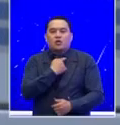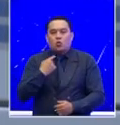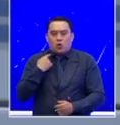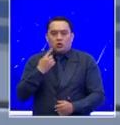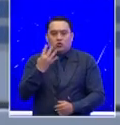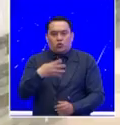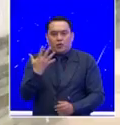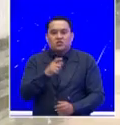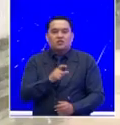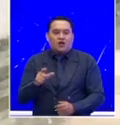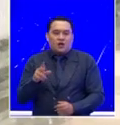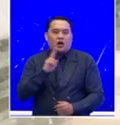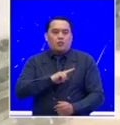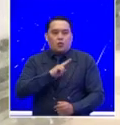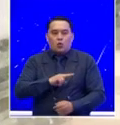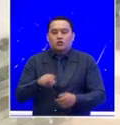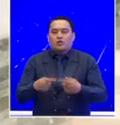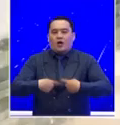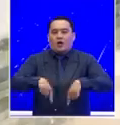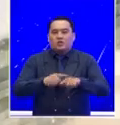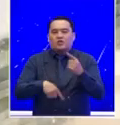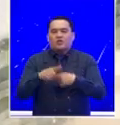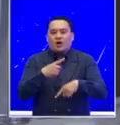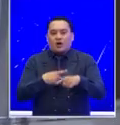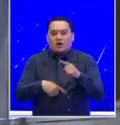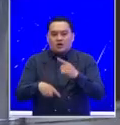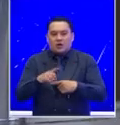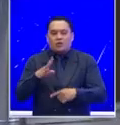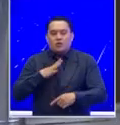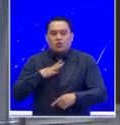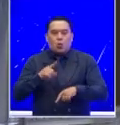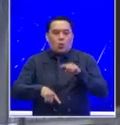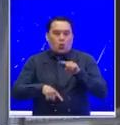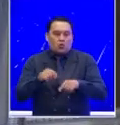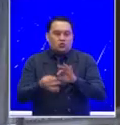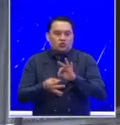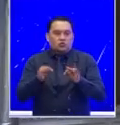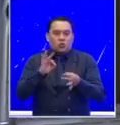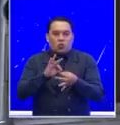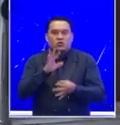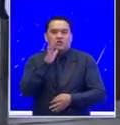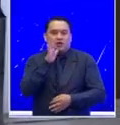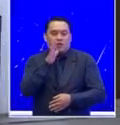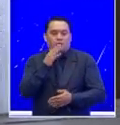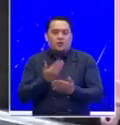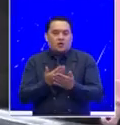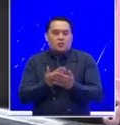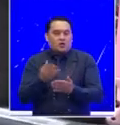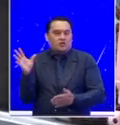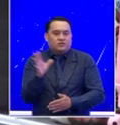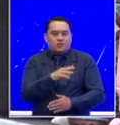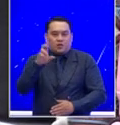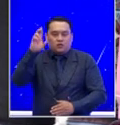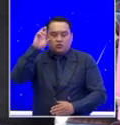Их 45 человек. Работа властей по организации возвращения соотечественников на родину в сложный период пандемии – пример для всех